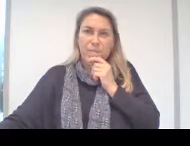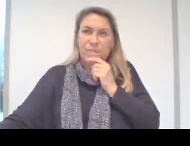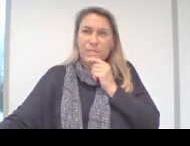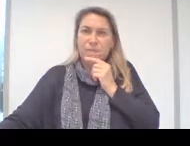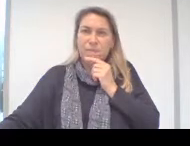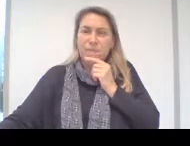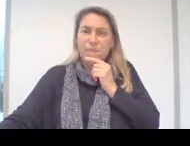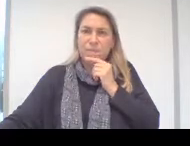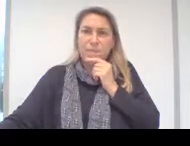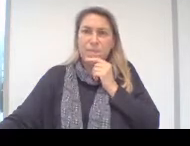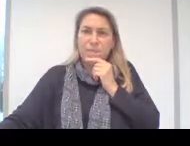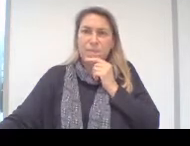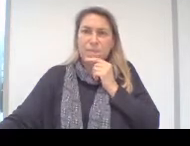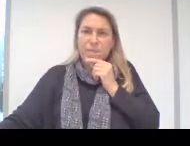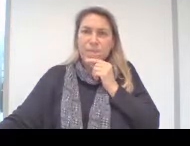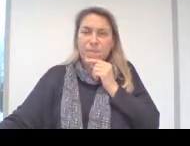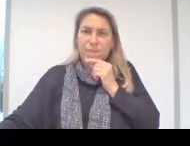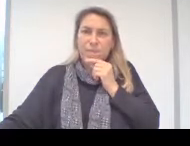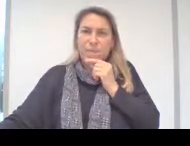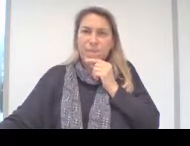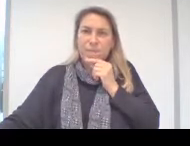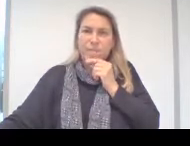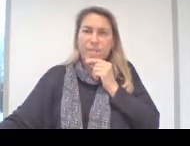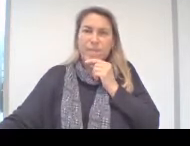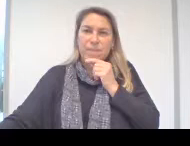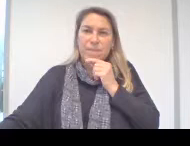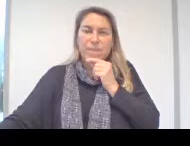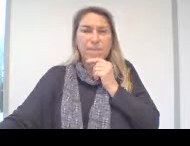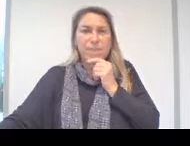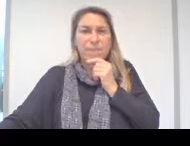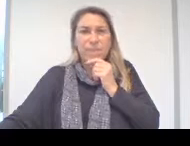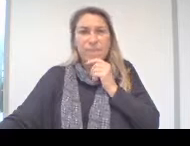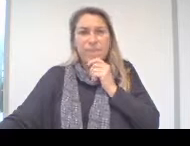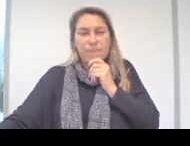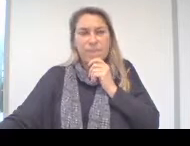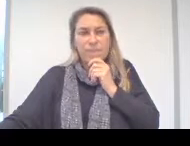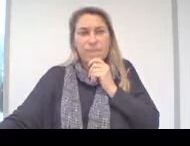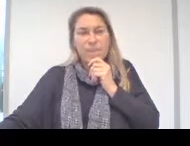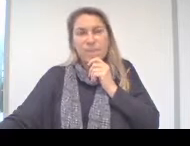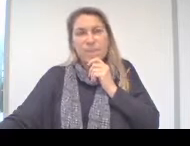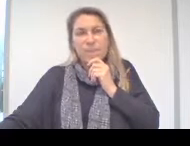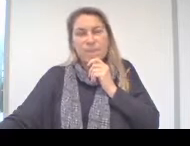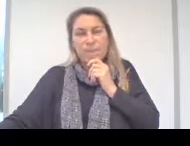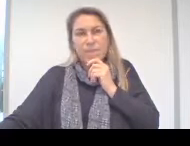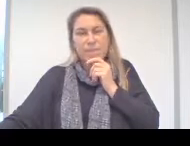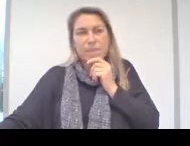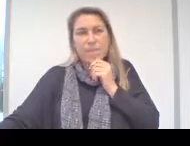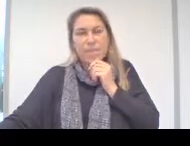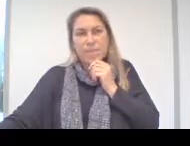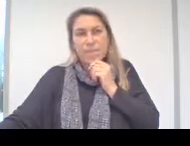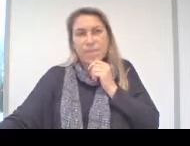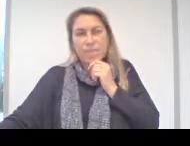groupes, les institutionnels, les OPCO, tous les secteurs en lien avec la formation